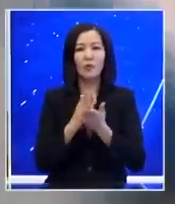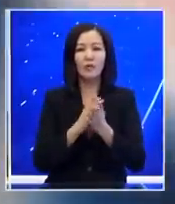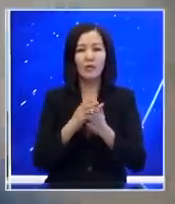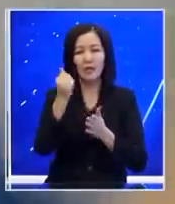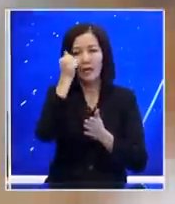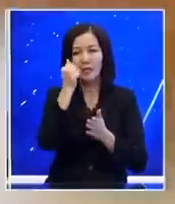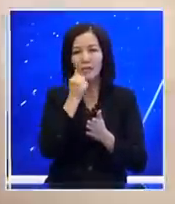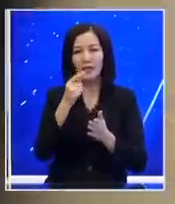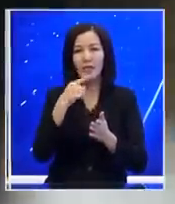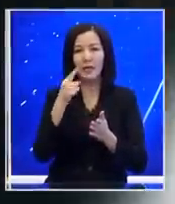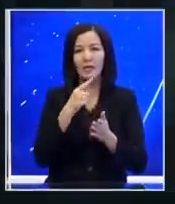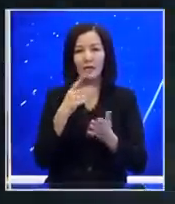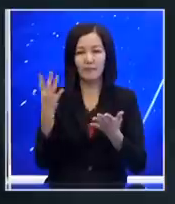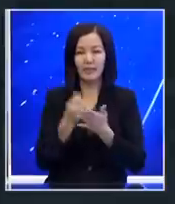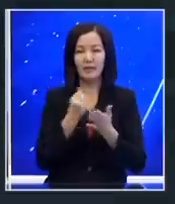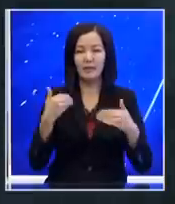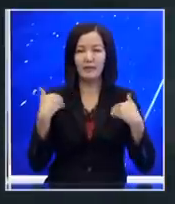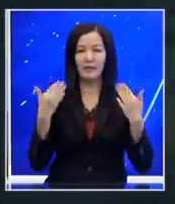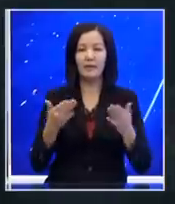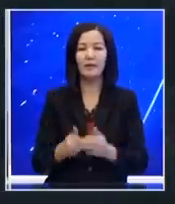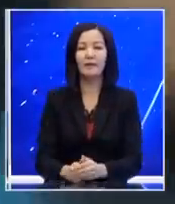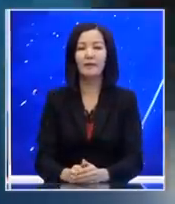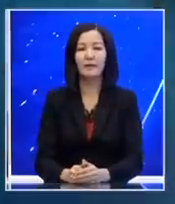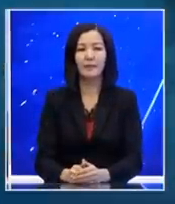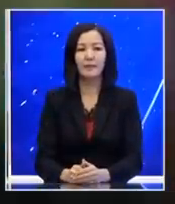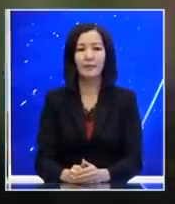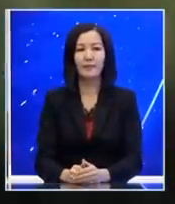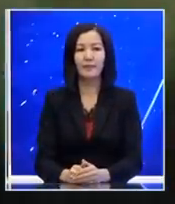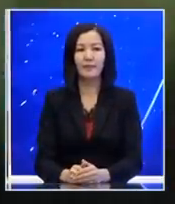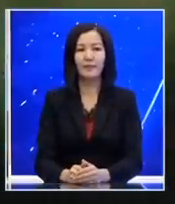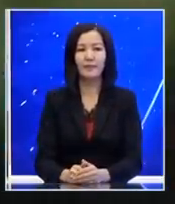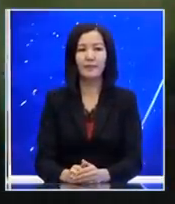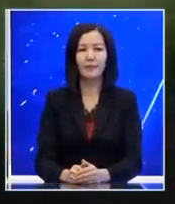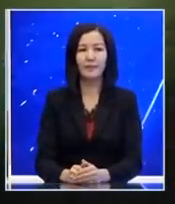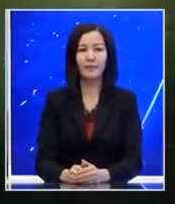өкілдеріне алғыстарын айтып, істеріне сәттілік тіледі.